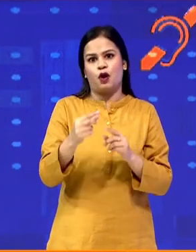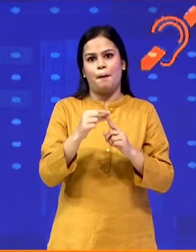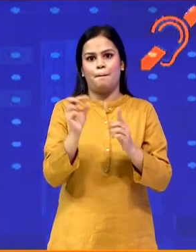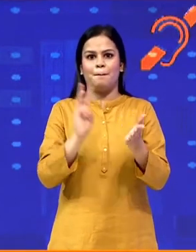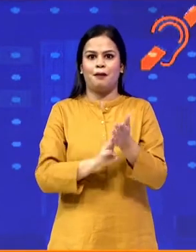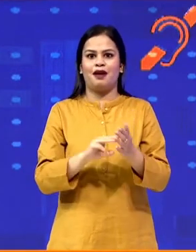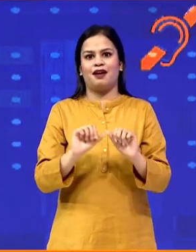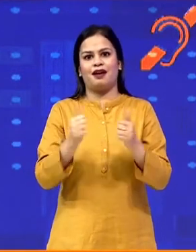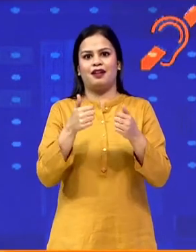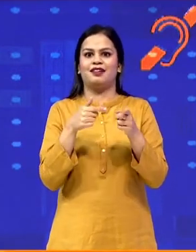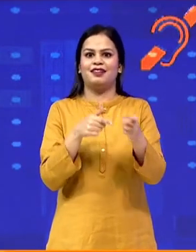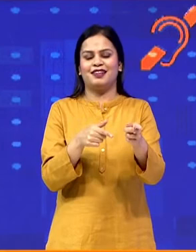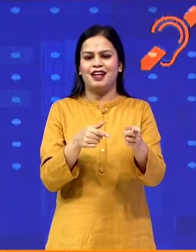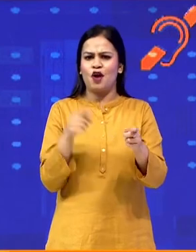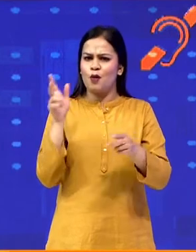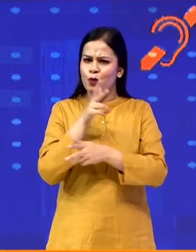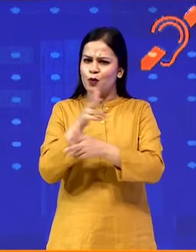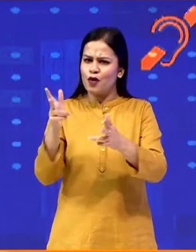है